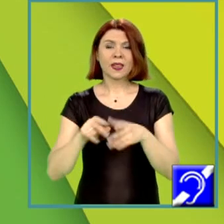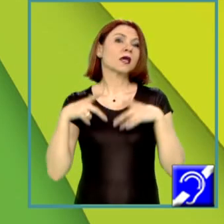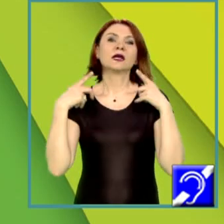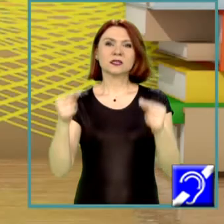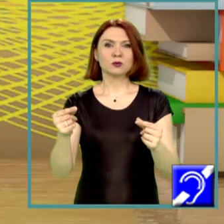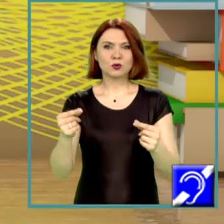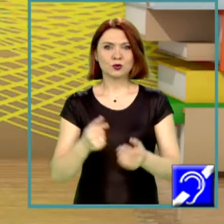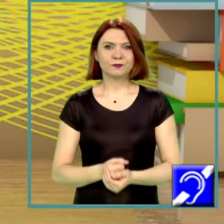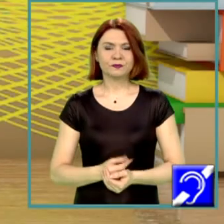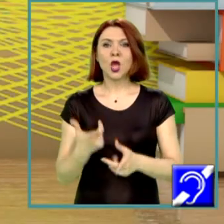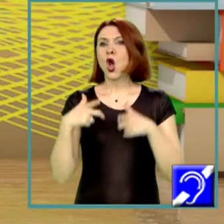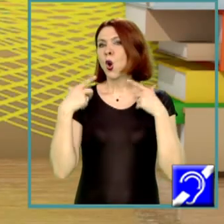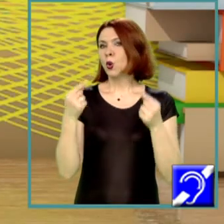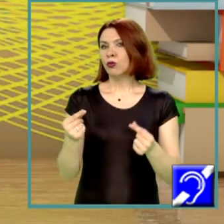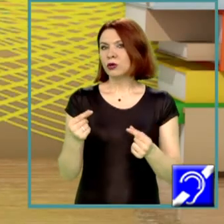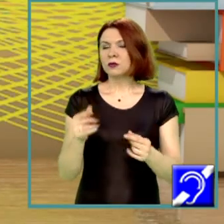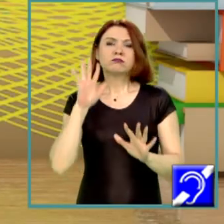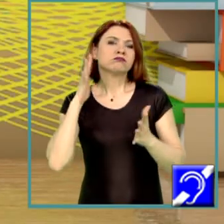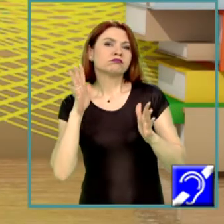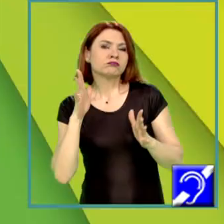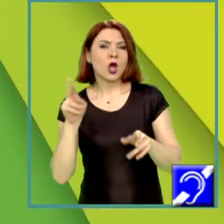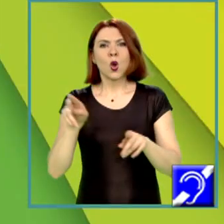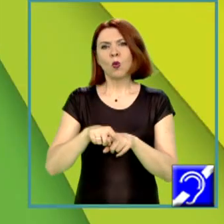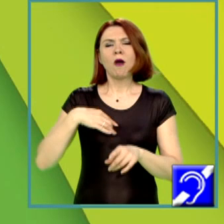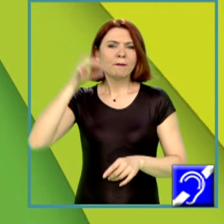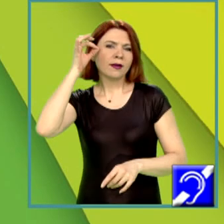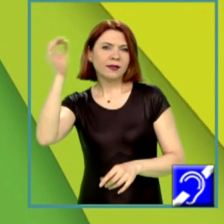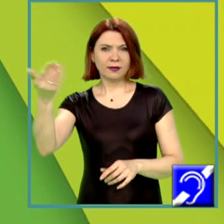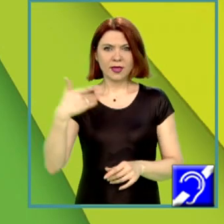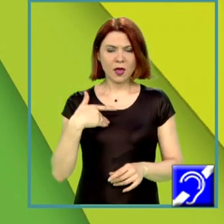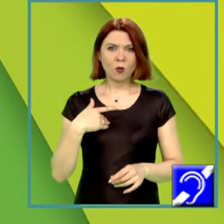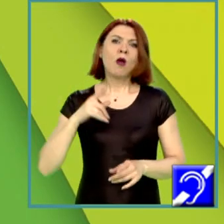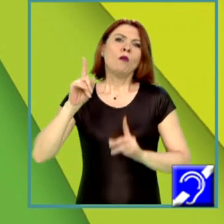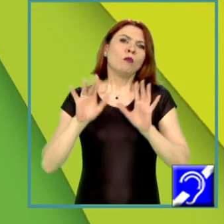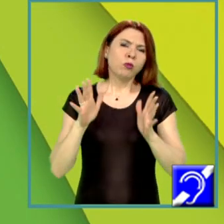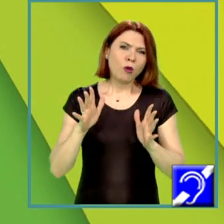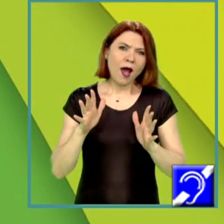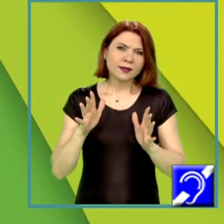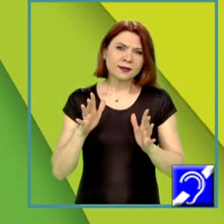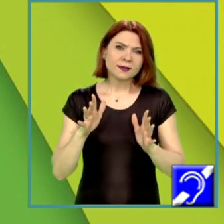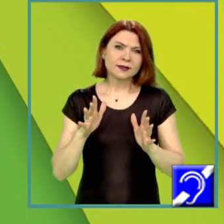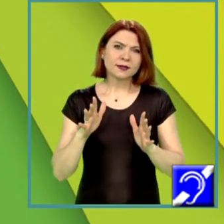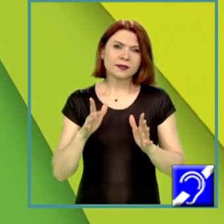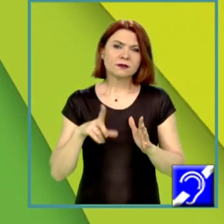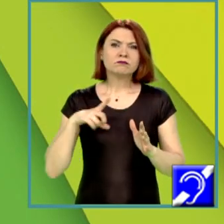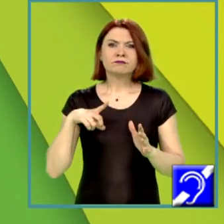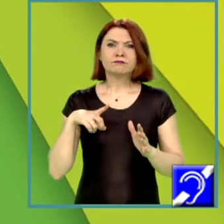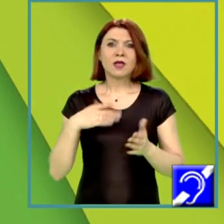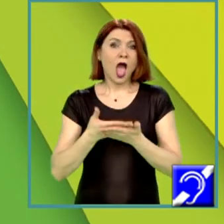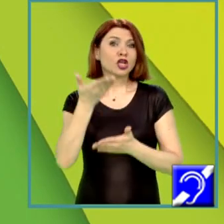răspunsului un răspuns posibil așa cum gândit eu ar putea să fie